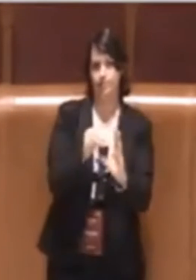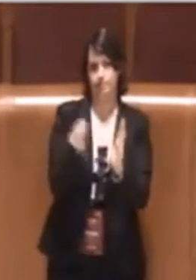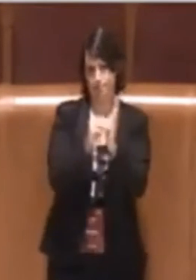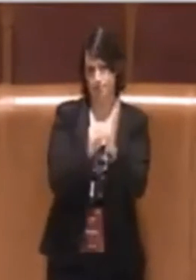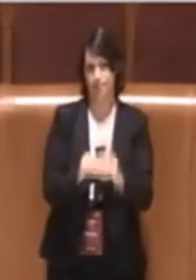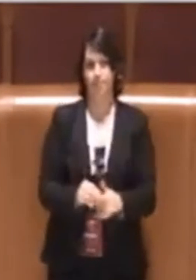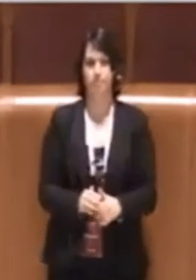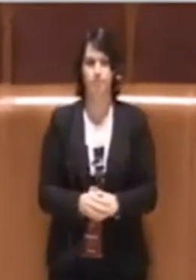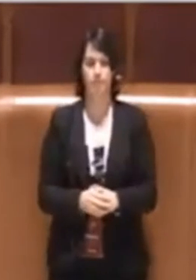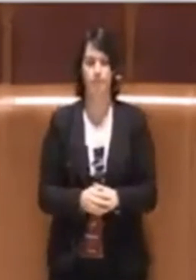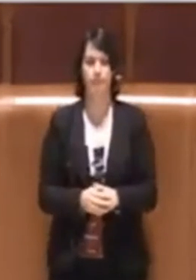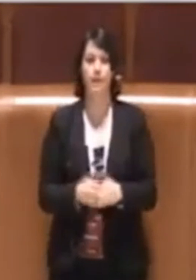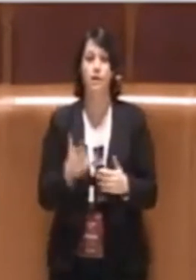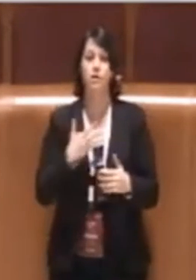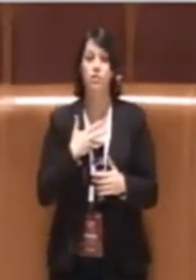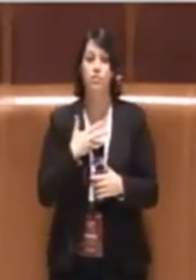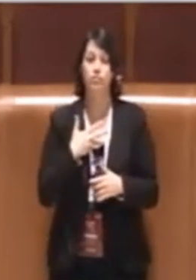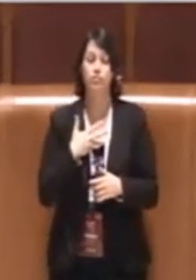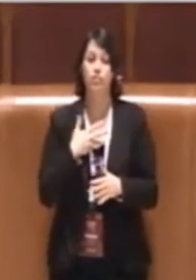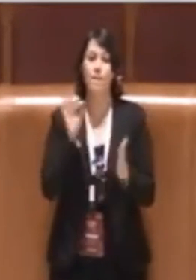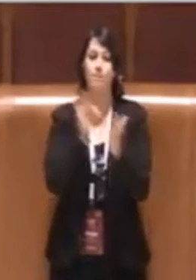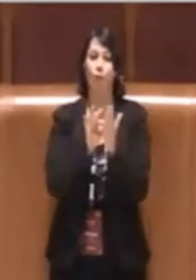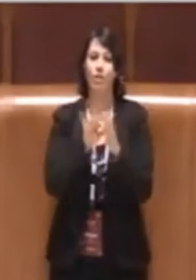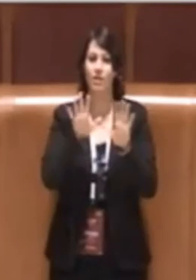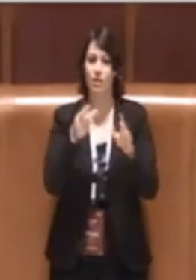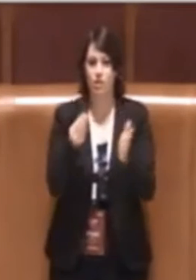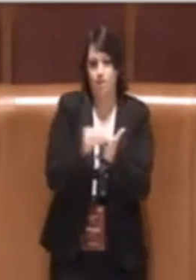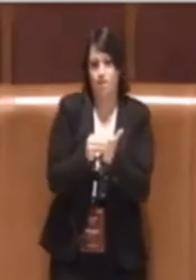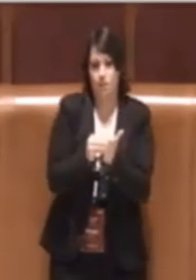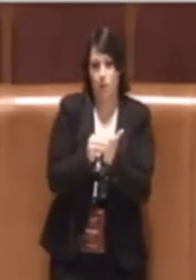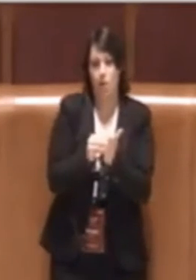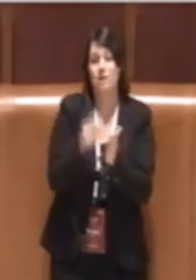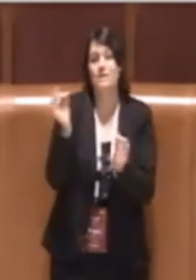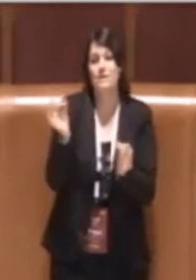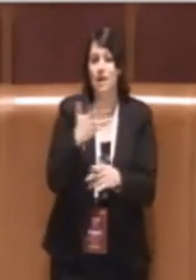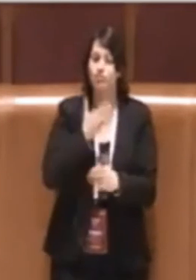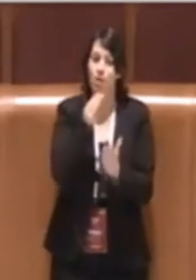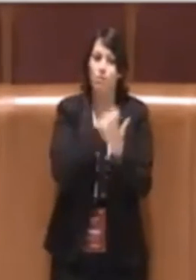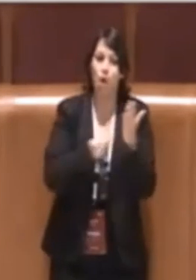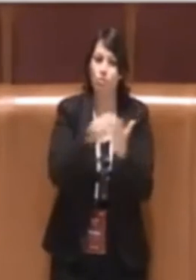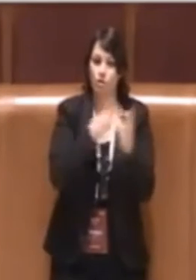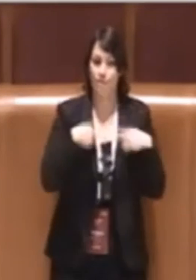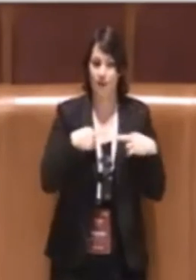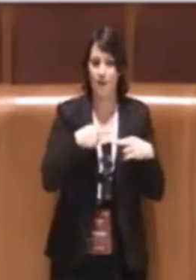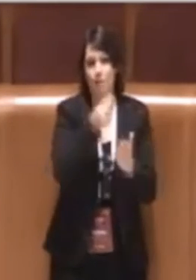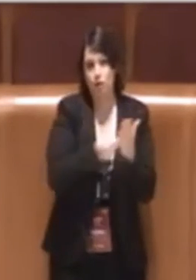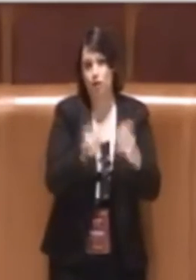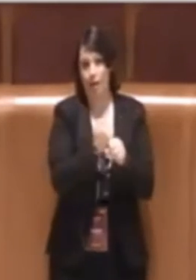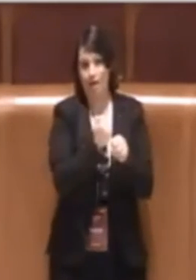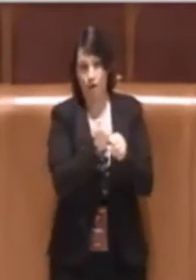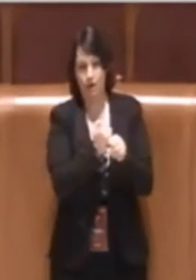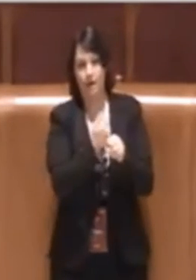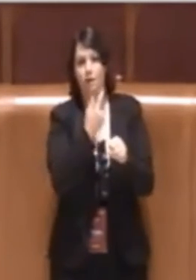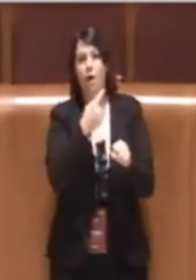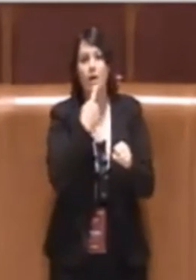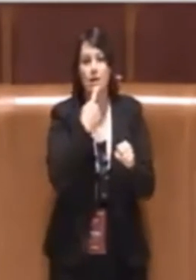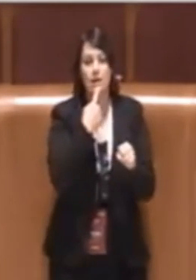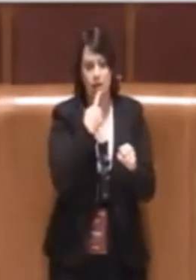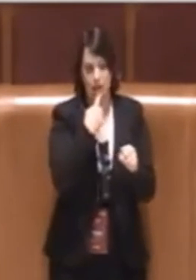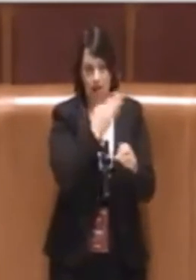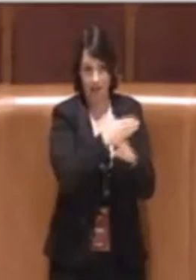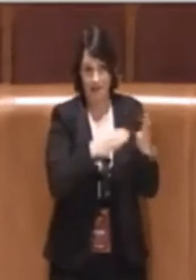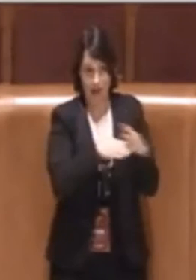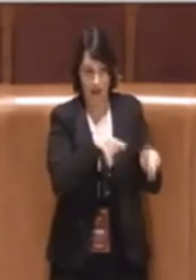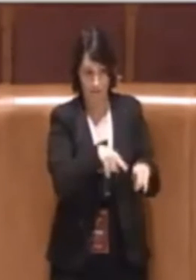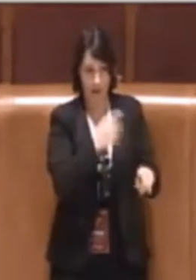una continuità sulla progettualità di vita e quindi sul progetto lavorativo che hanno le persone con disabilità, garantendo